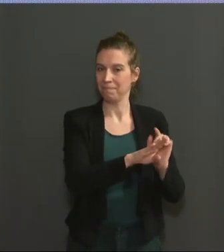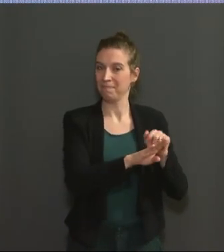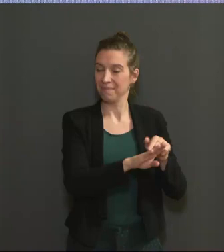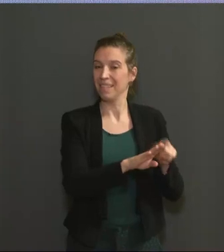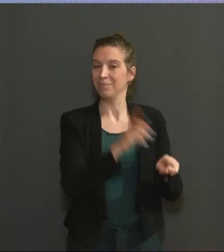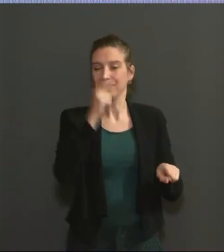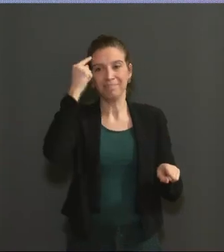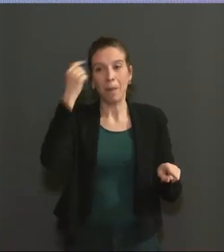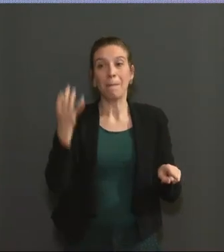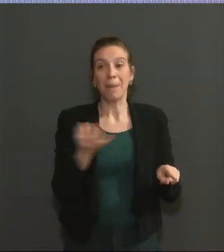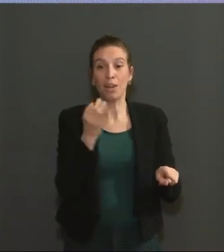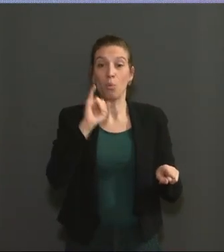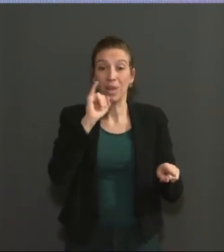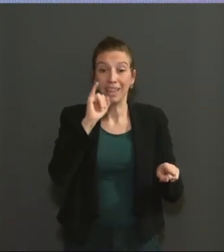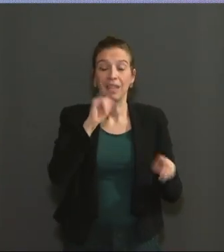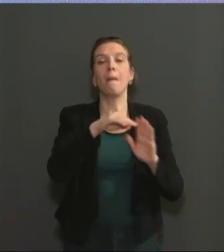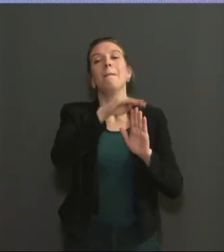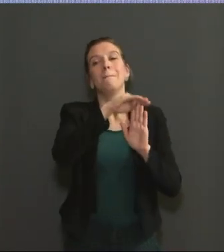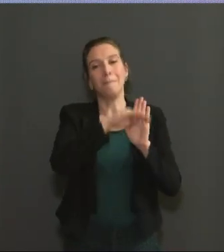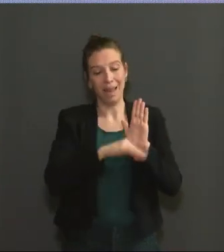te blijven nemen op onze